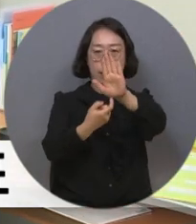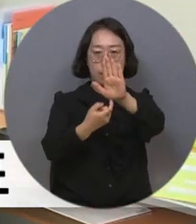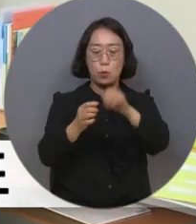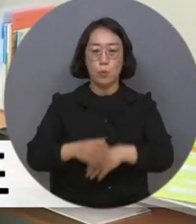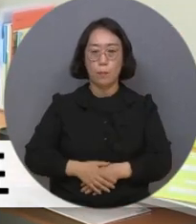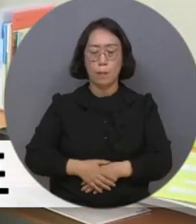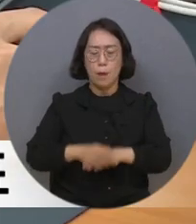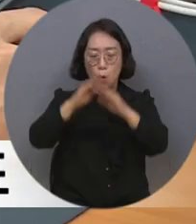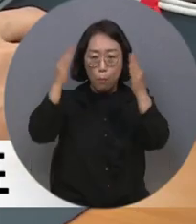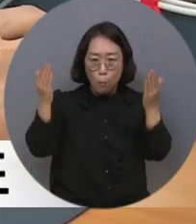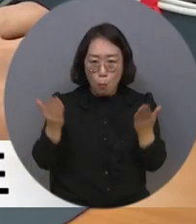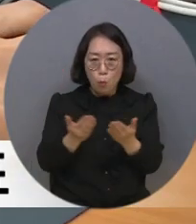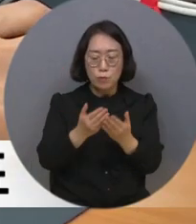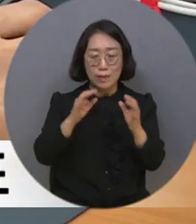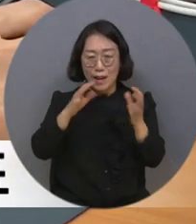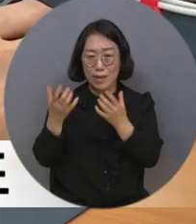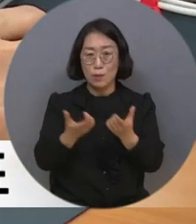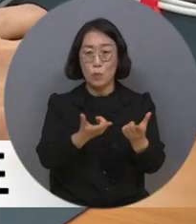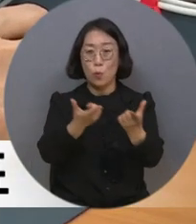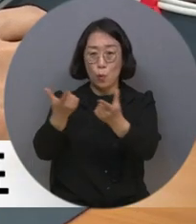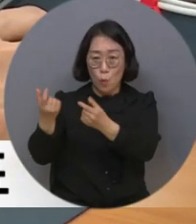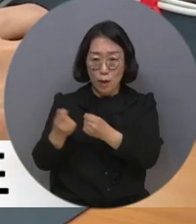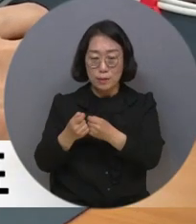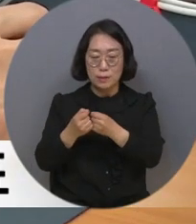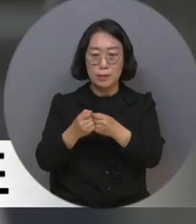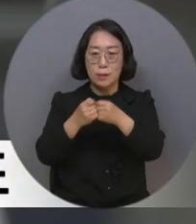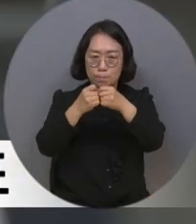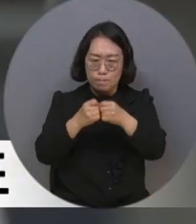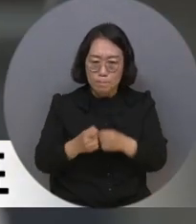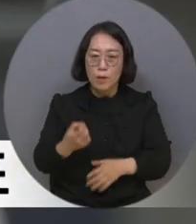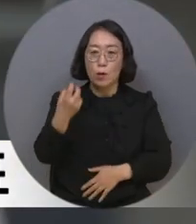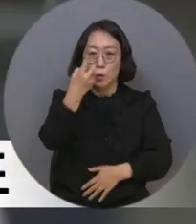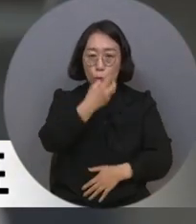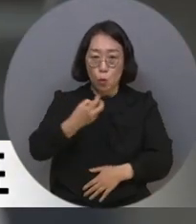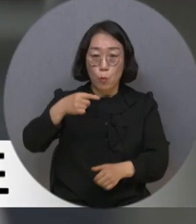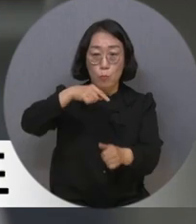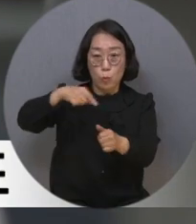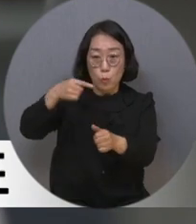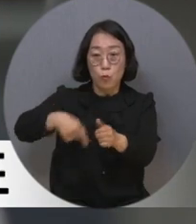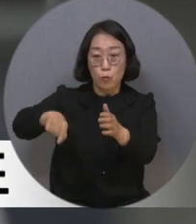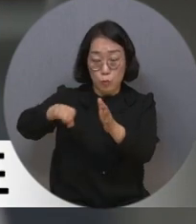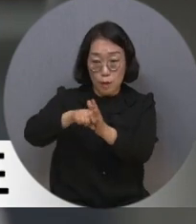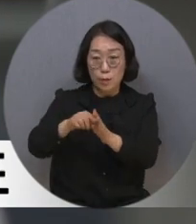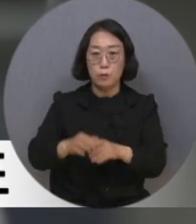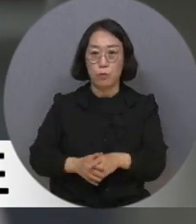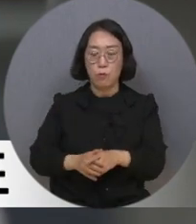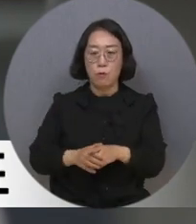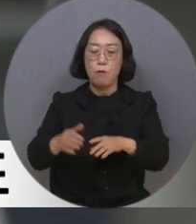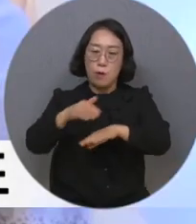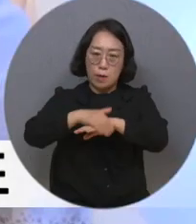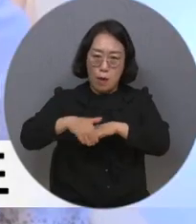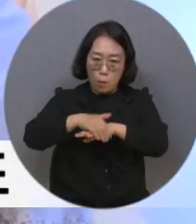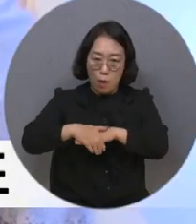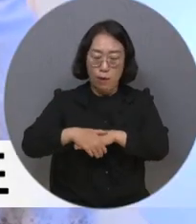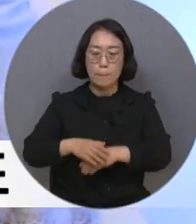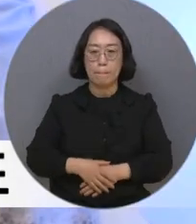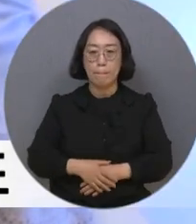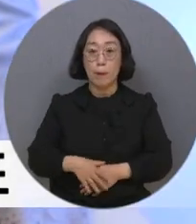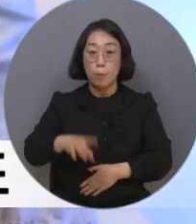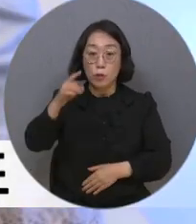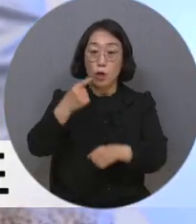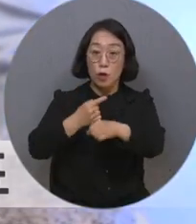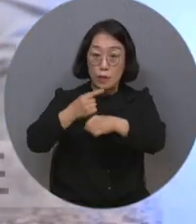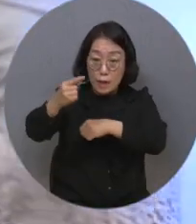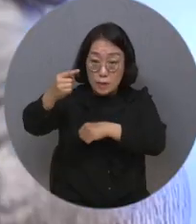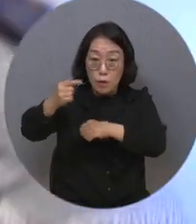모든 유아에게 더욱 촘촘한 교육과 돌봄을 제공하고 유아교육의 다양성을 증대하겠다는 계획입니다. 우선